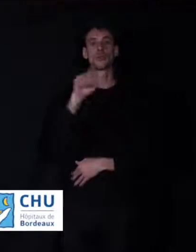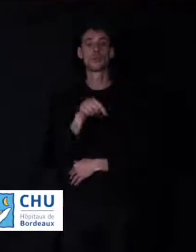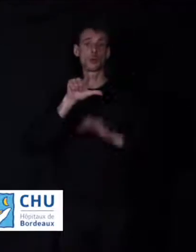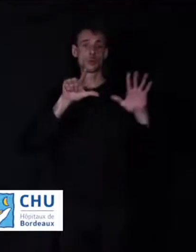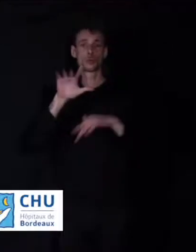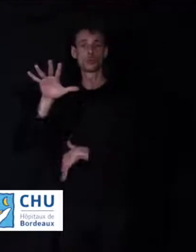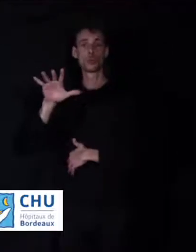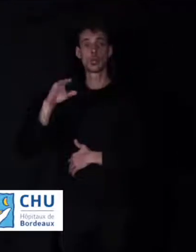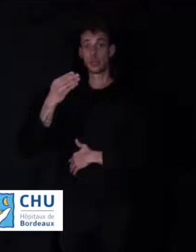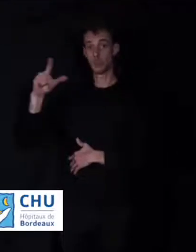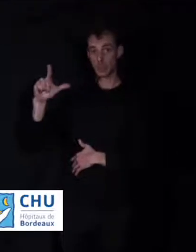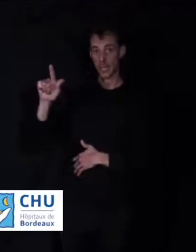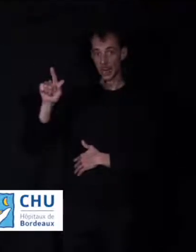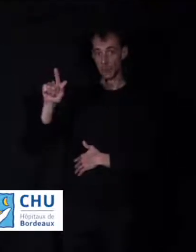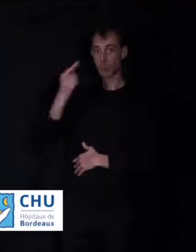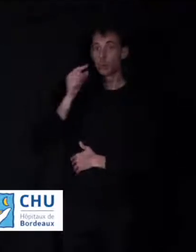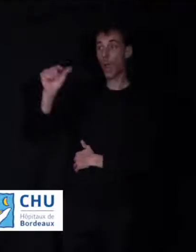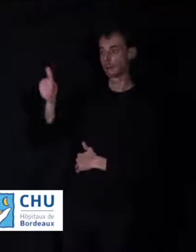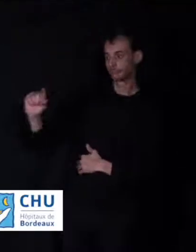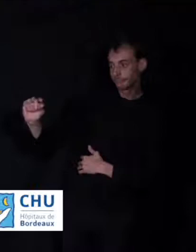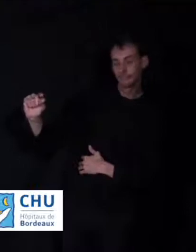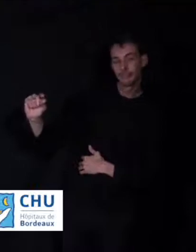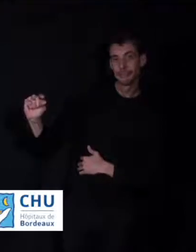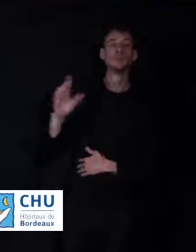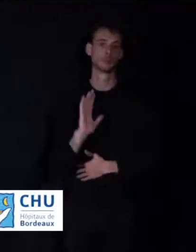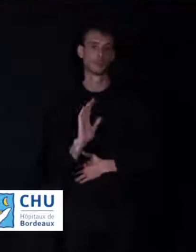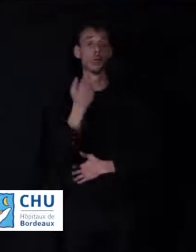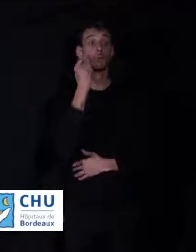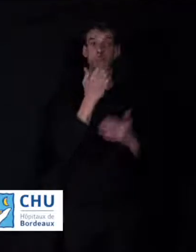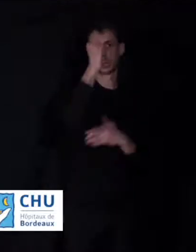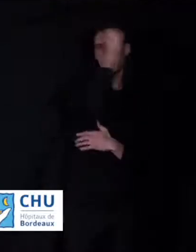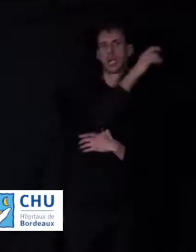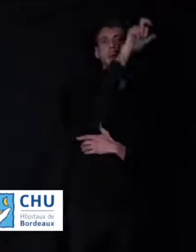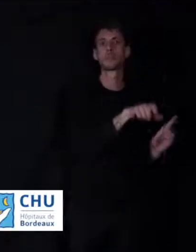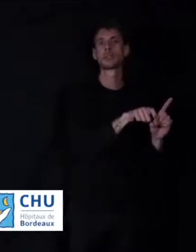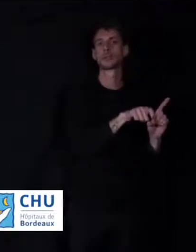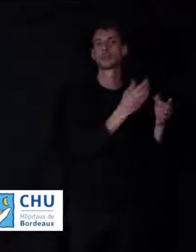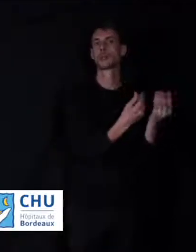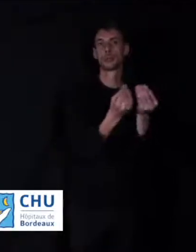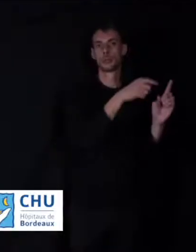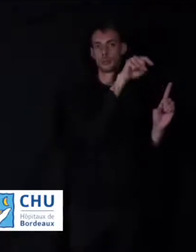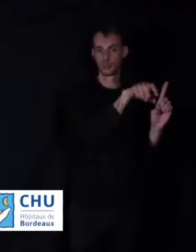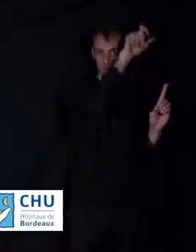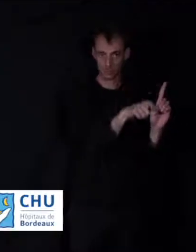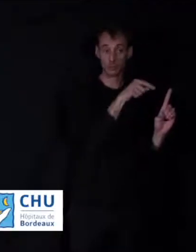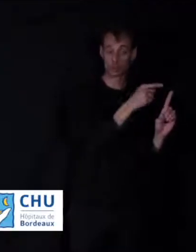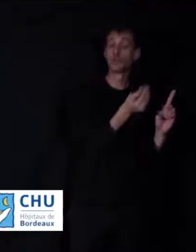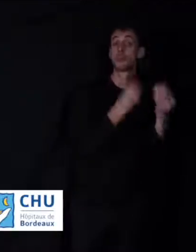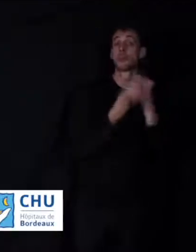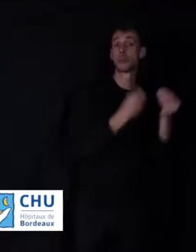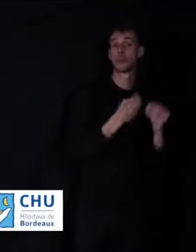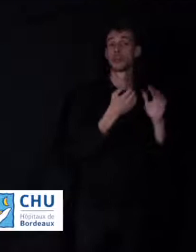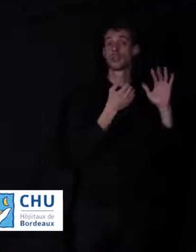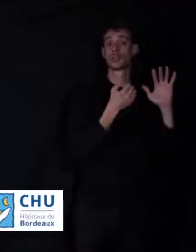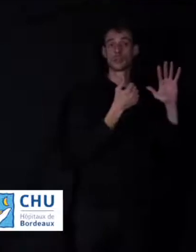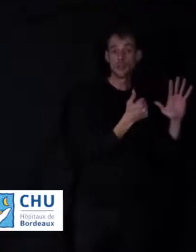une étude américaine, on estime qu'un Américain moyen ingère quotidiennement 7 à 9 mg d'aluminium dans son